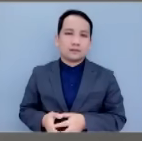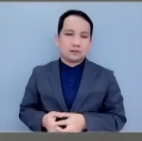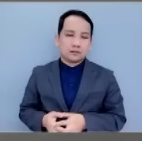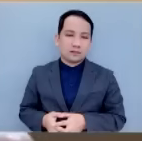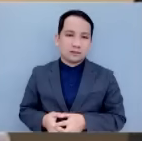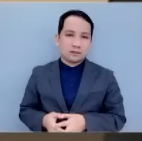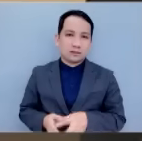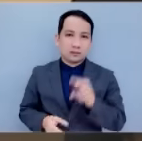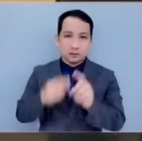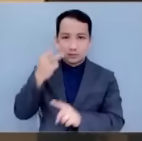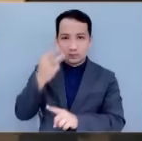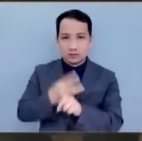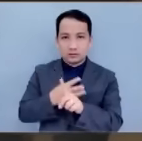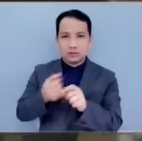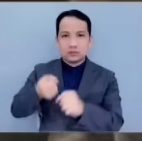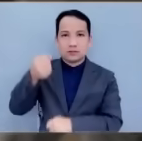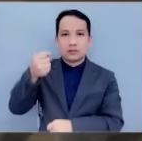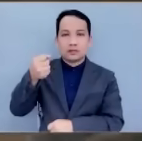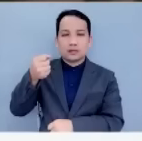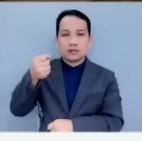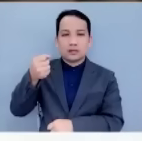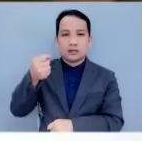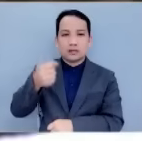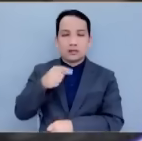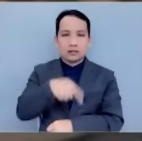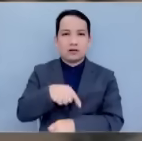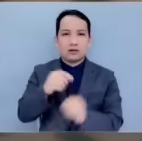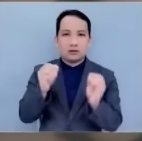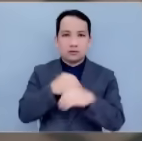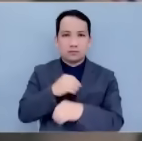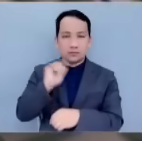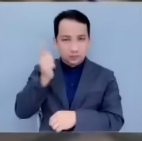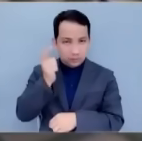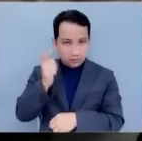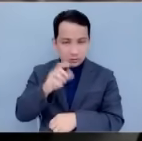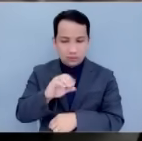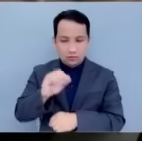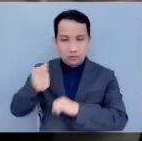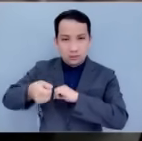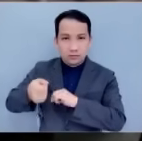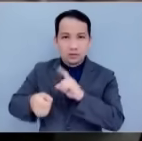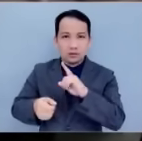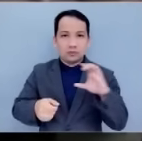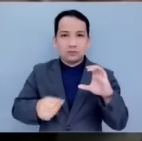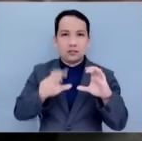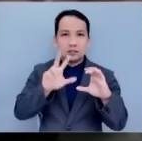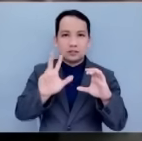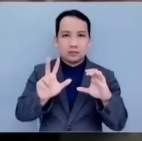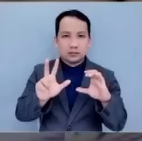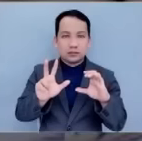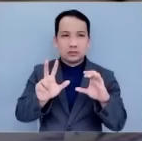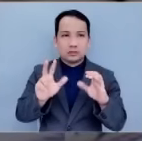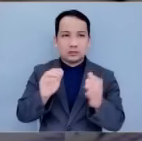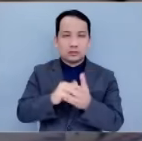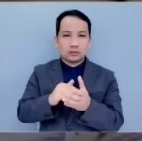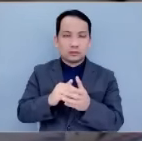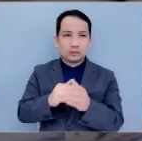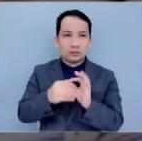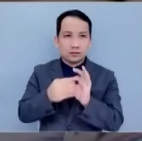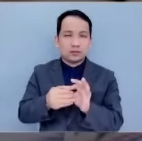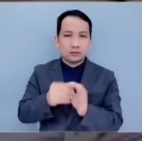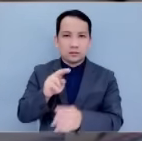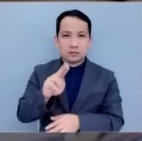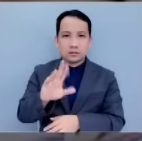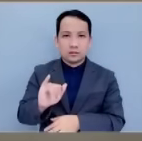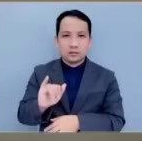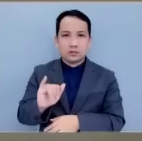6 preventive suspension ang ipinataw ng Office of the Ombudsman sa 139 na empleyado at opisyal ng National Food